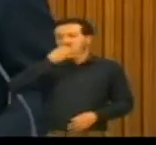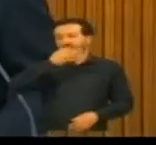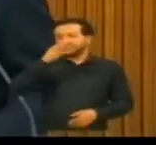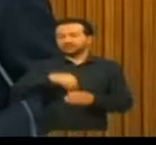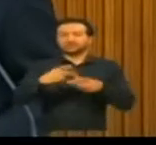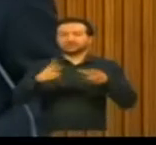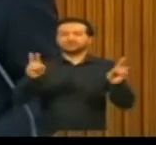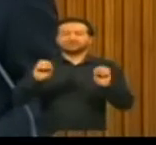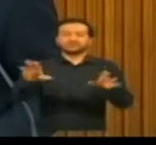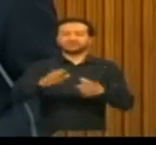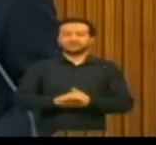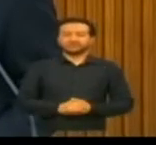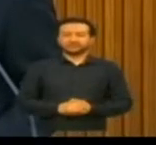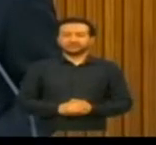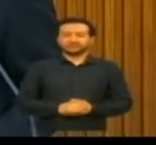ve serbest bıraktı.